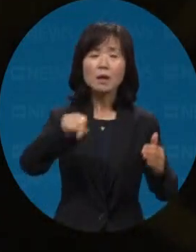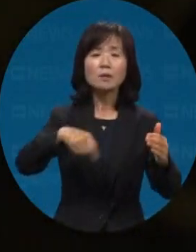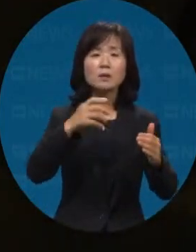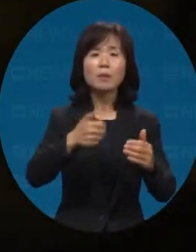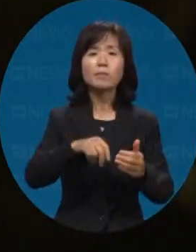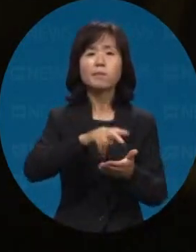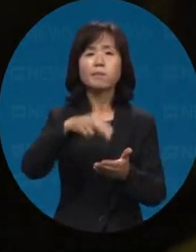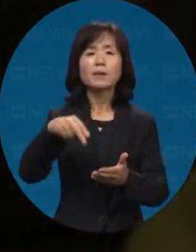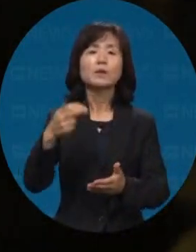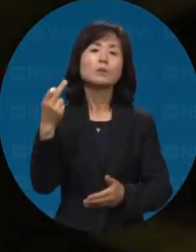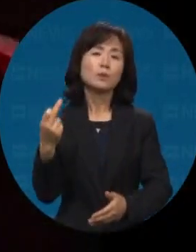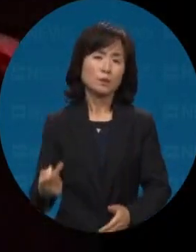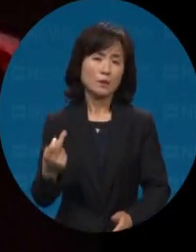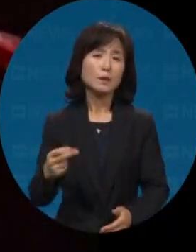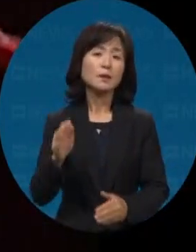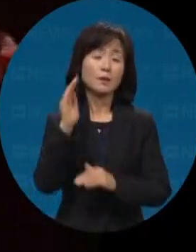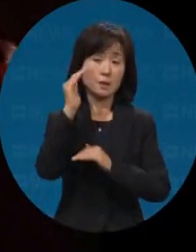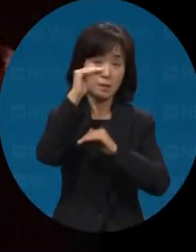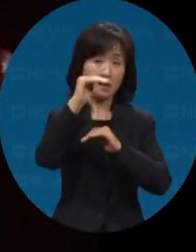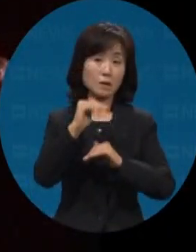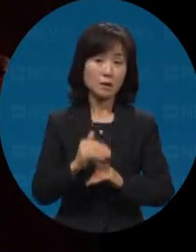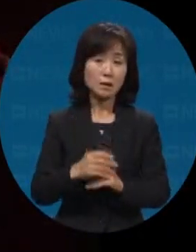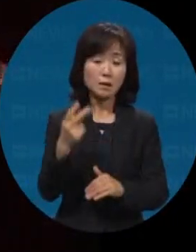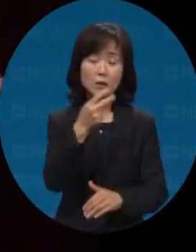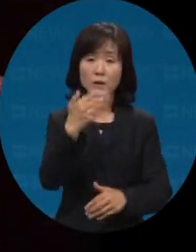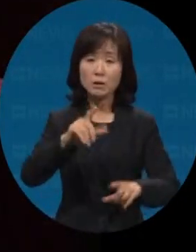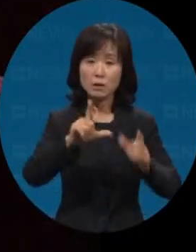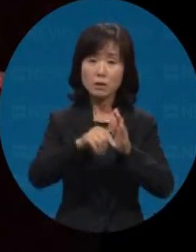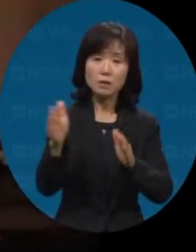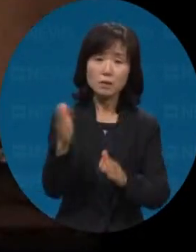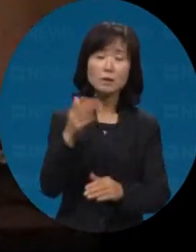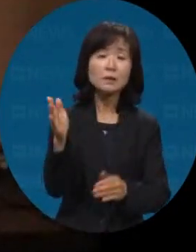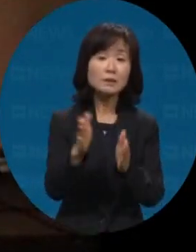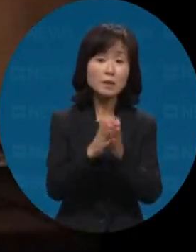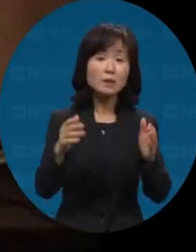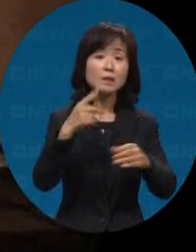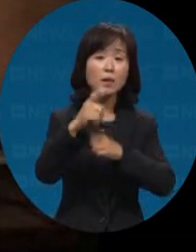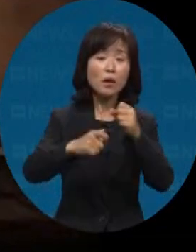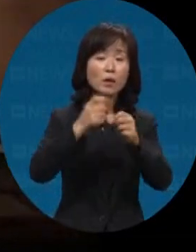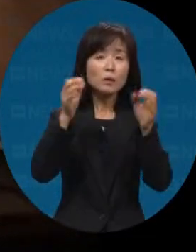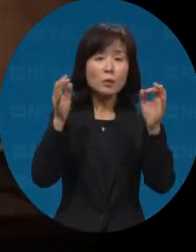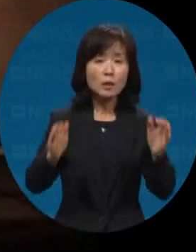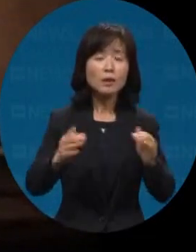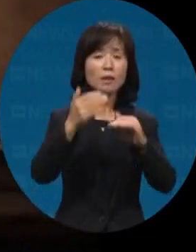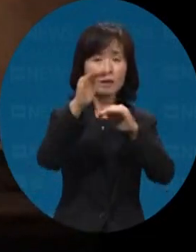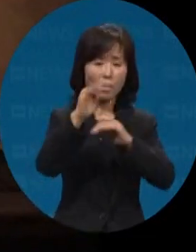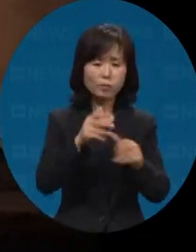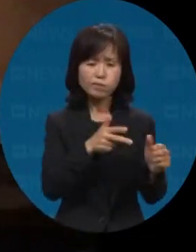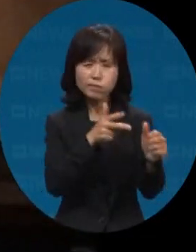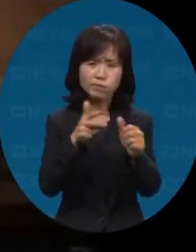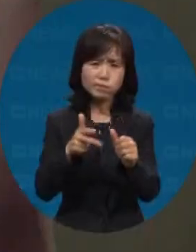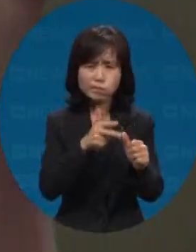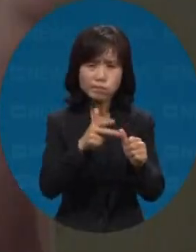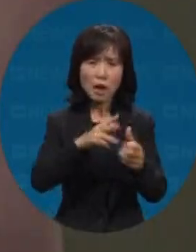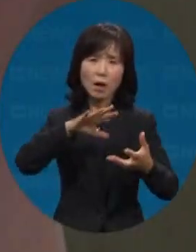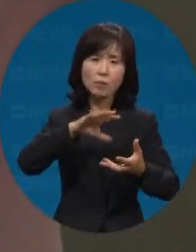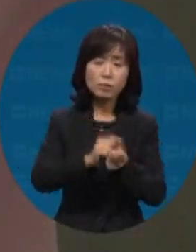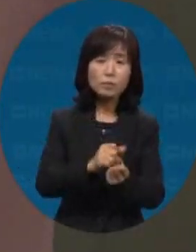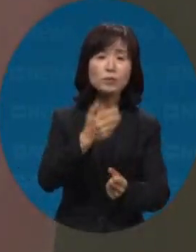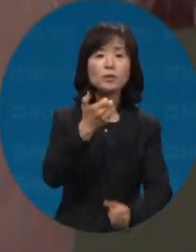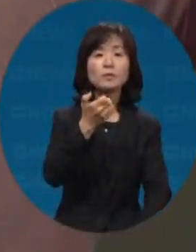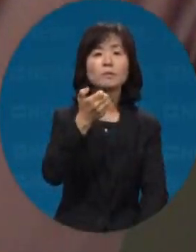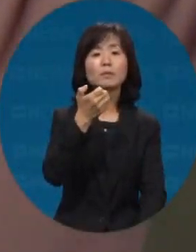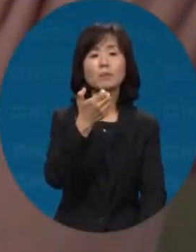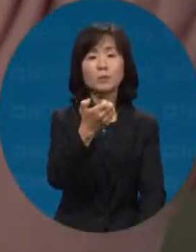동생의 이야기인데요. 2008년부터 시작된 11년간의 기록을 98분이라는 시간으로 압축해 이